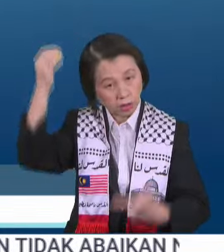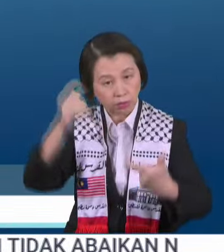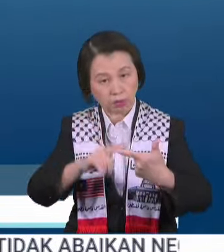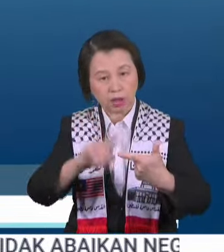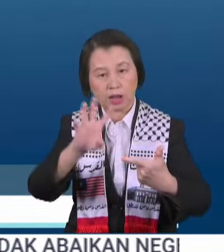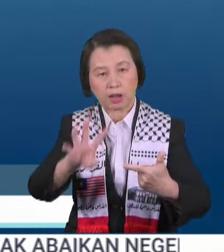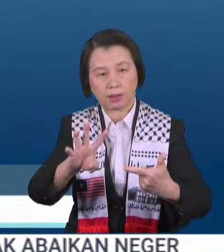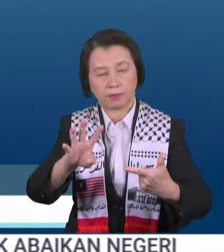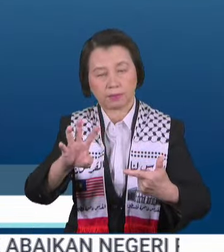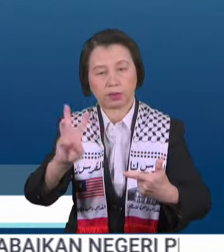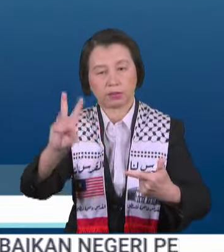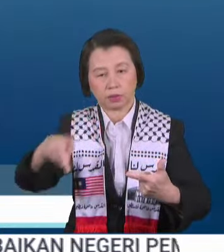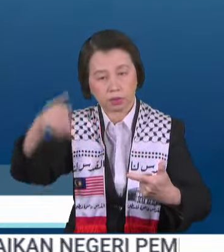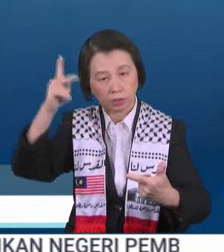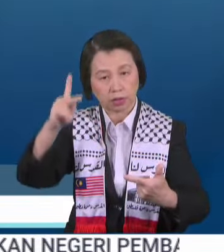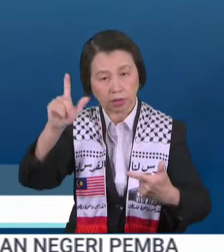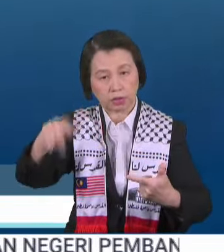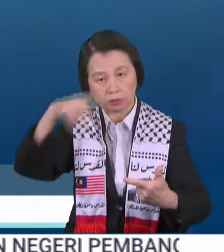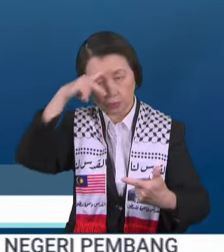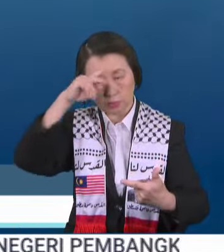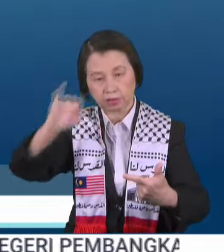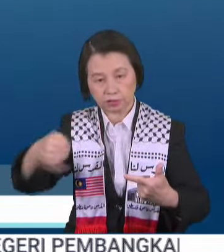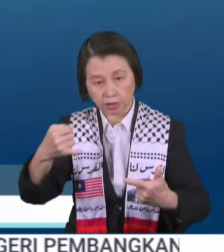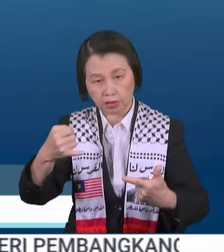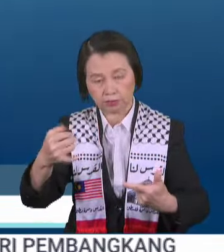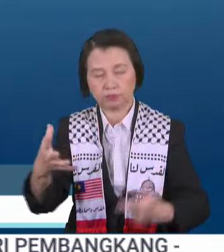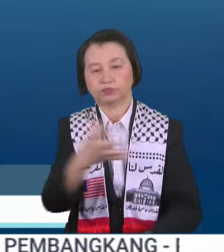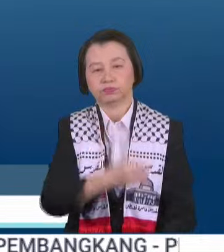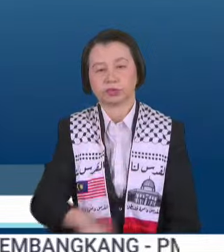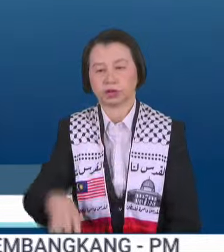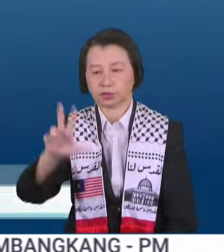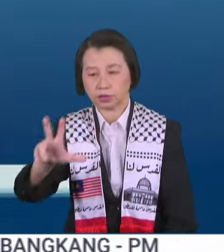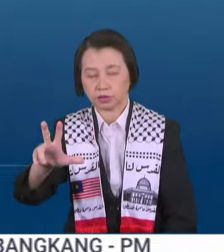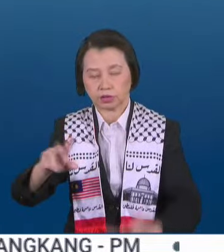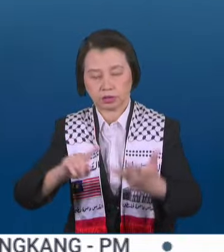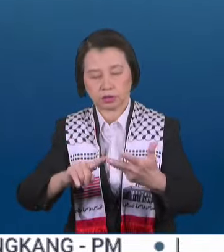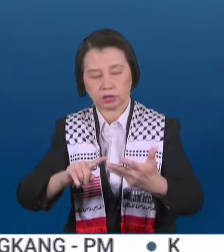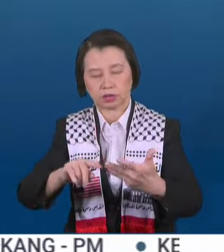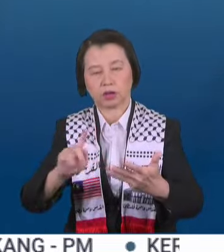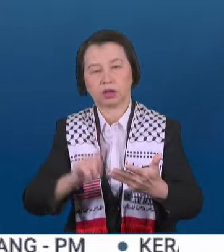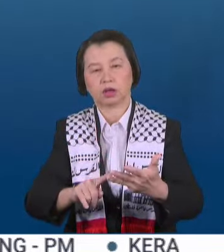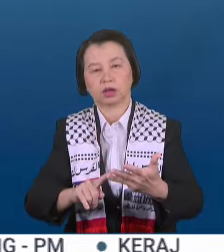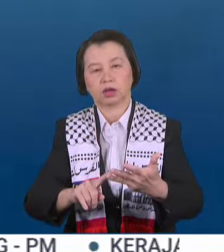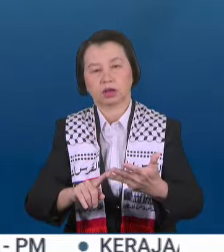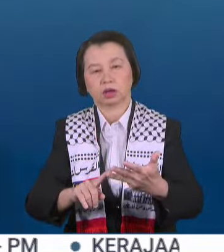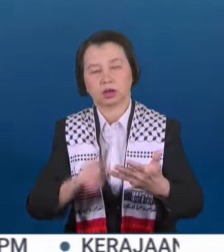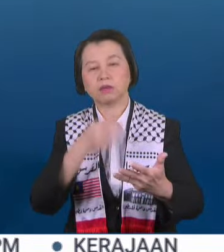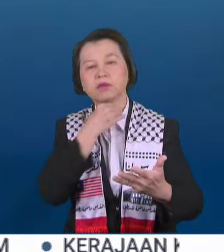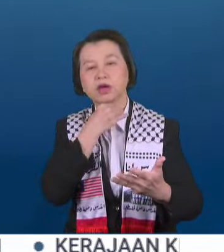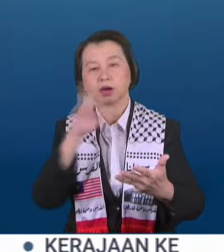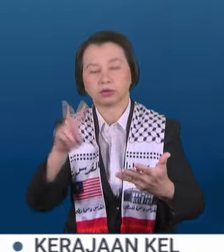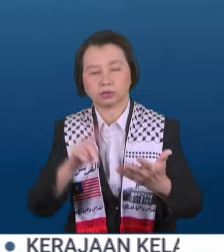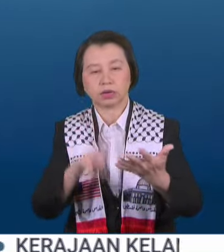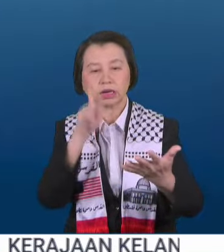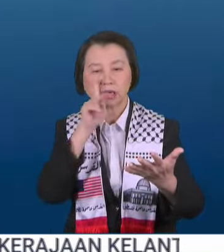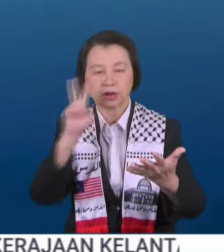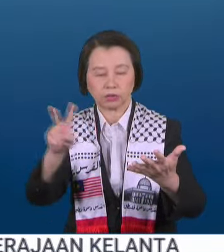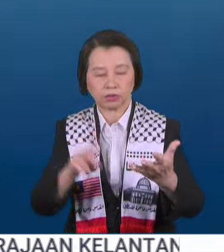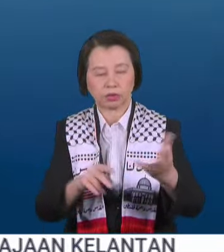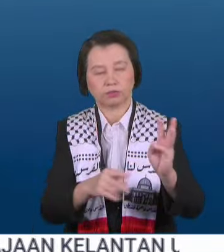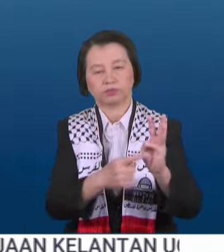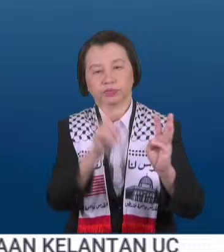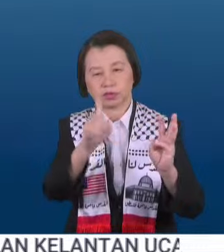lagi di wilayah Persekutuan Kuala Lumpur dan Putrajaya. Sementara 3 di Pulau Pinang, 2 lokaliti masing-masing di Perak serta Kedah dan